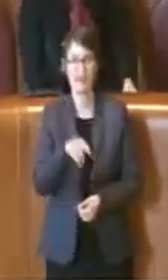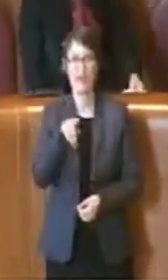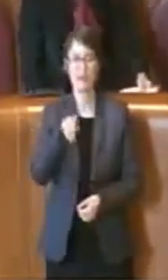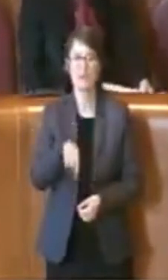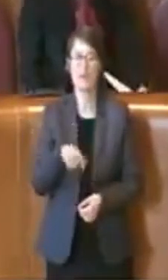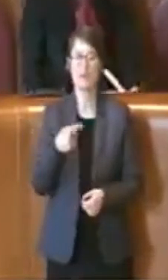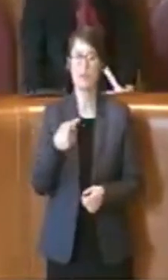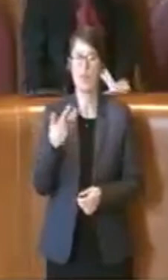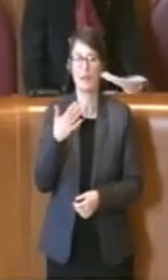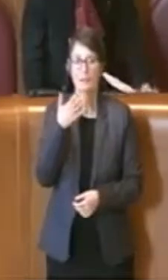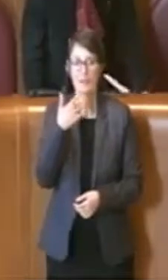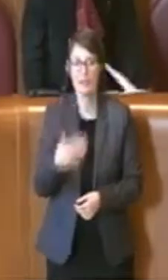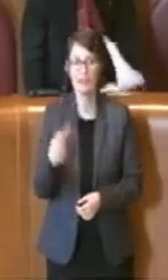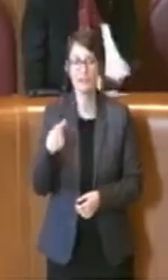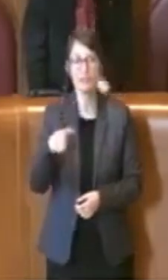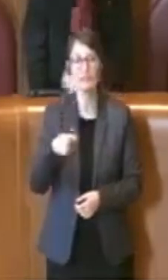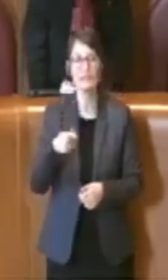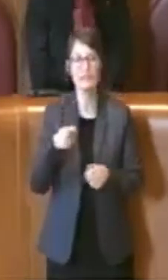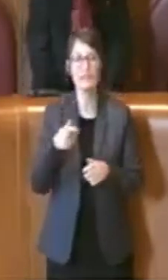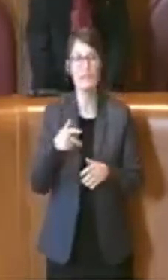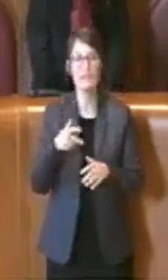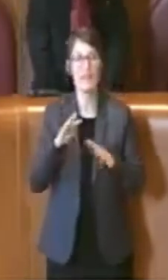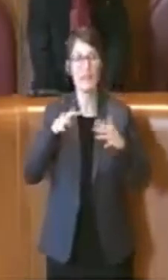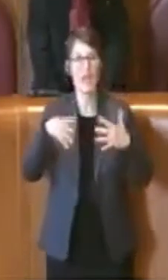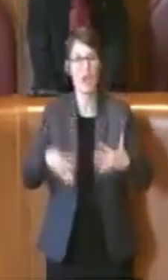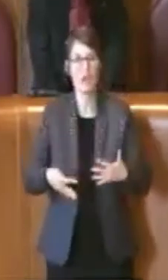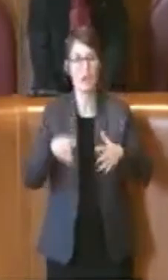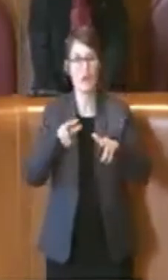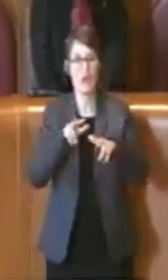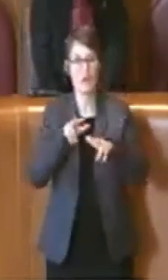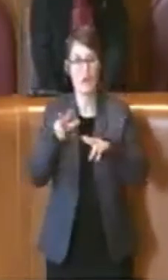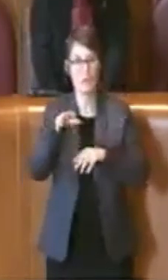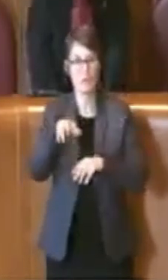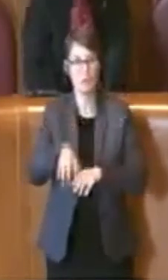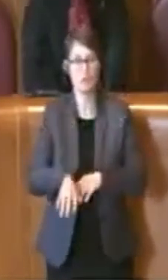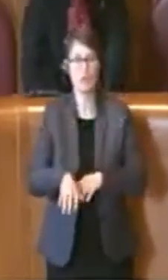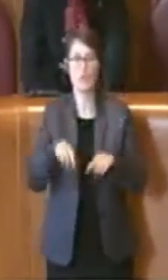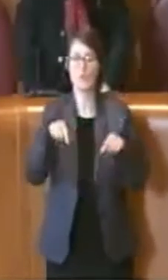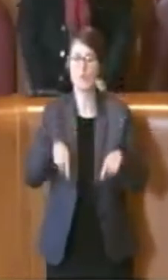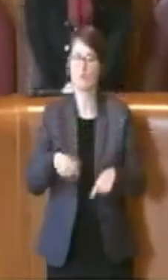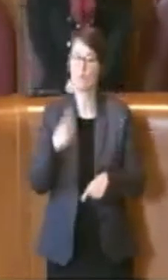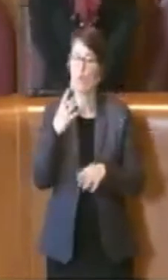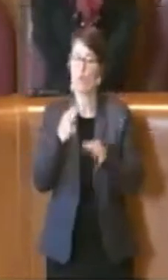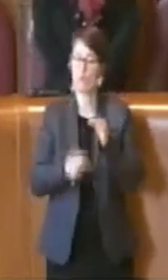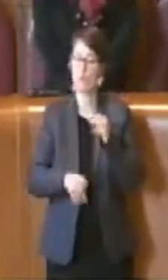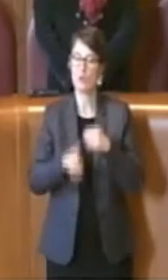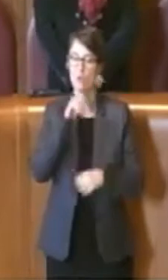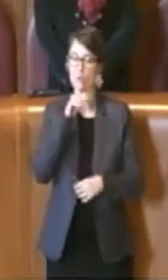nono municipio per questo messaggio. Invito l'Aula ad osservare un minuto di silenzio.